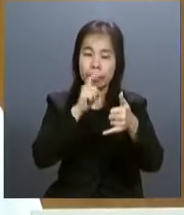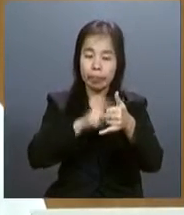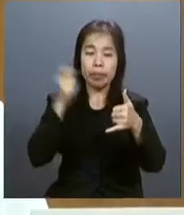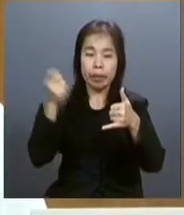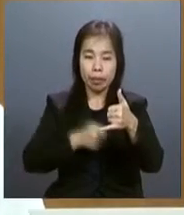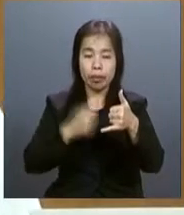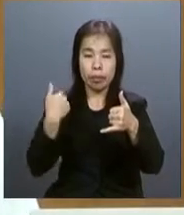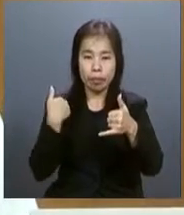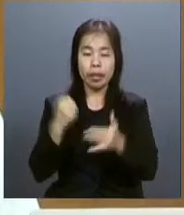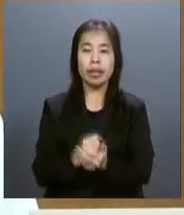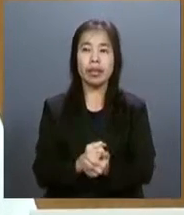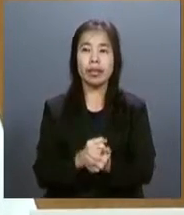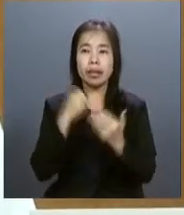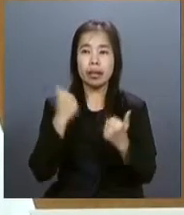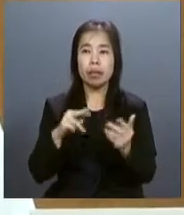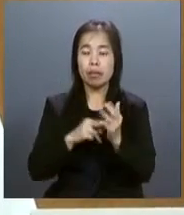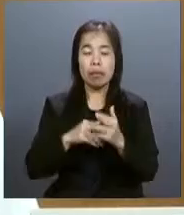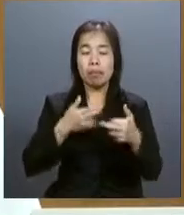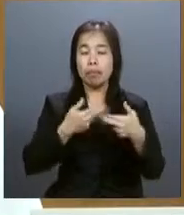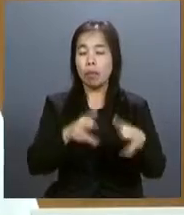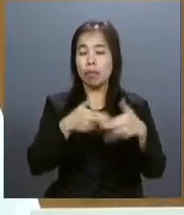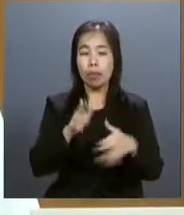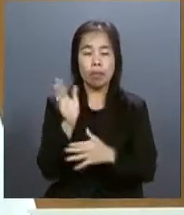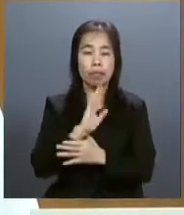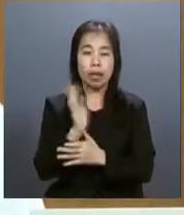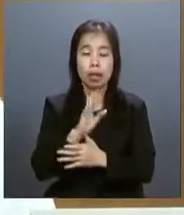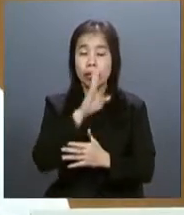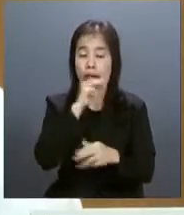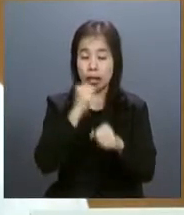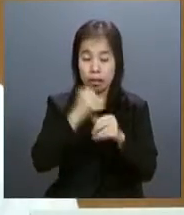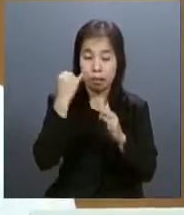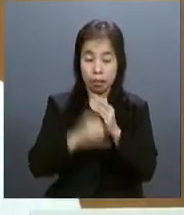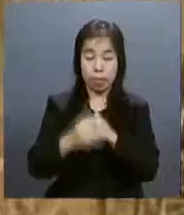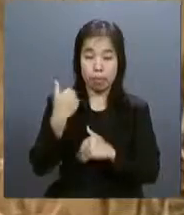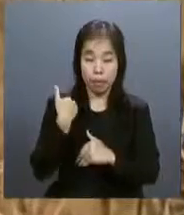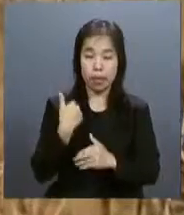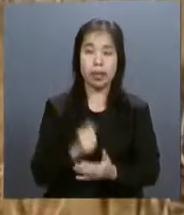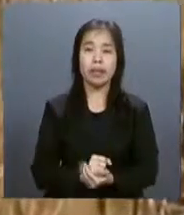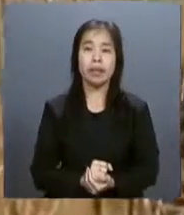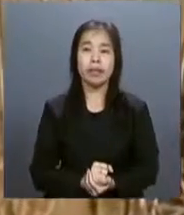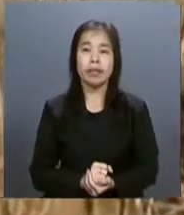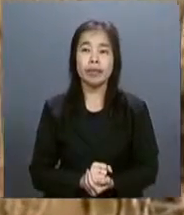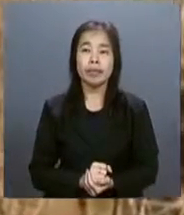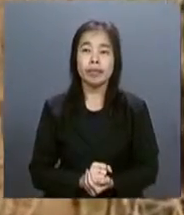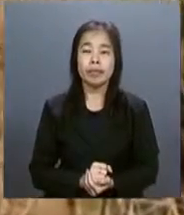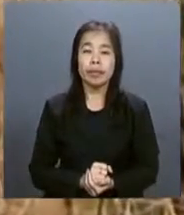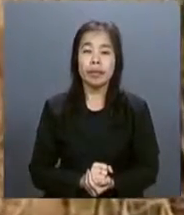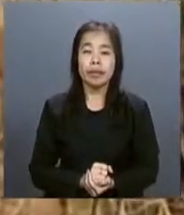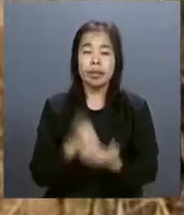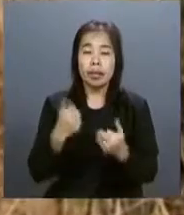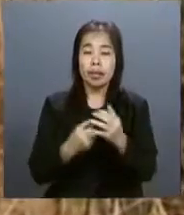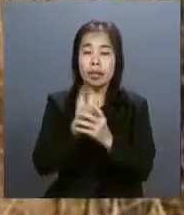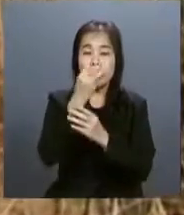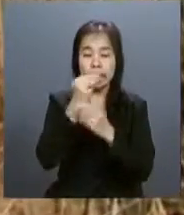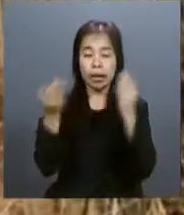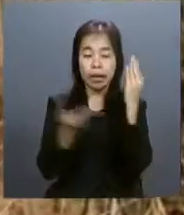แล้วก็ไม่ปล่อยไว้นะครับในส่วนของถ้าทำผิดนะครับถ้าทำผิดกฎหมายครับผม ไม้ที่ถูกตัดตาม